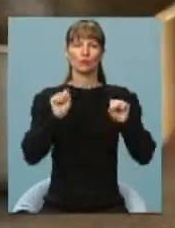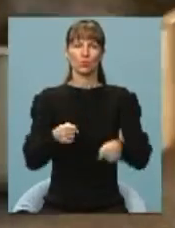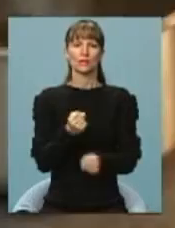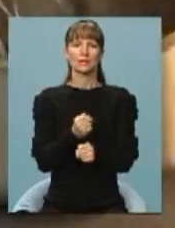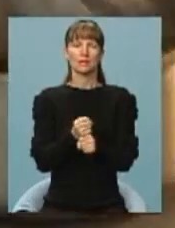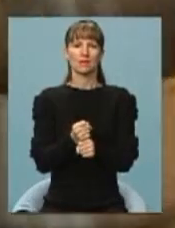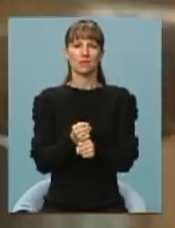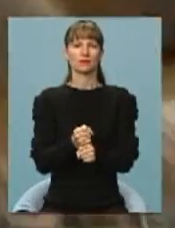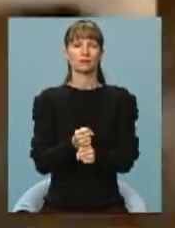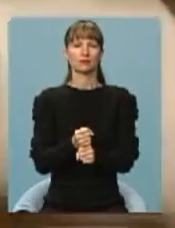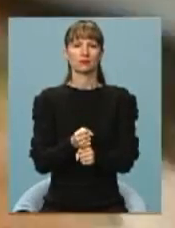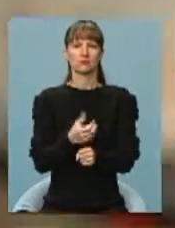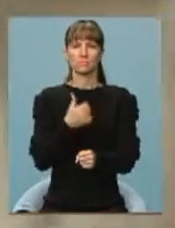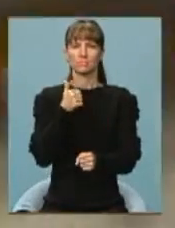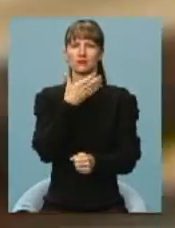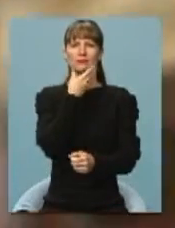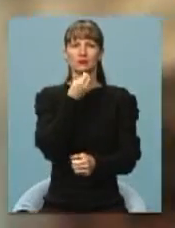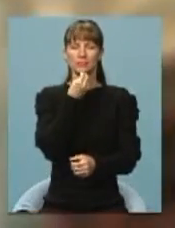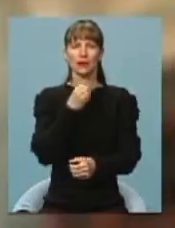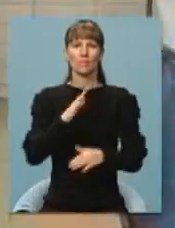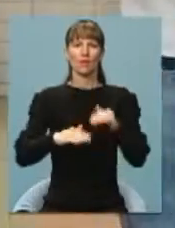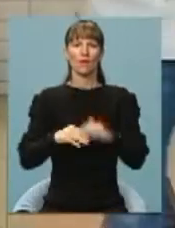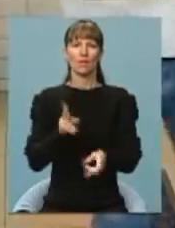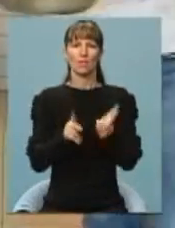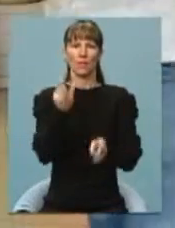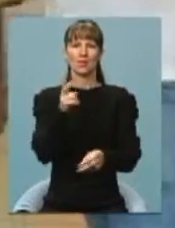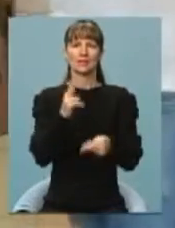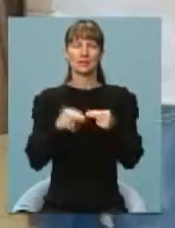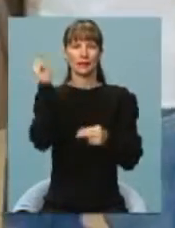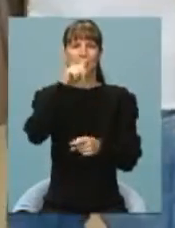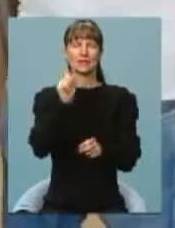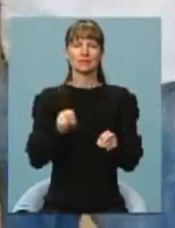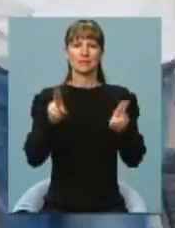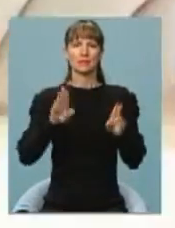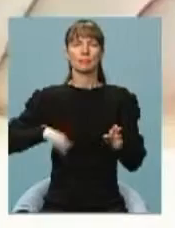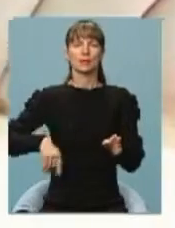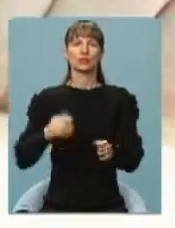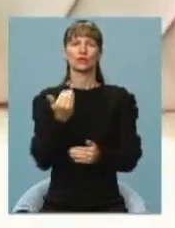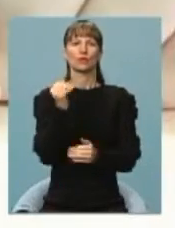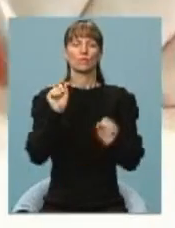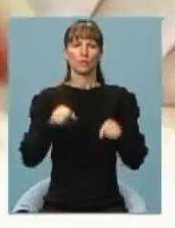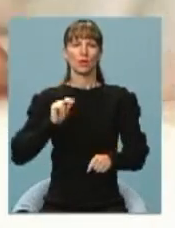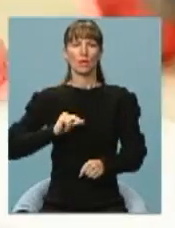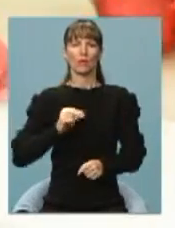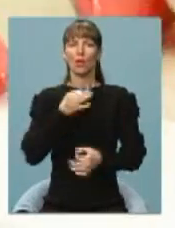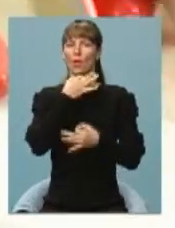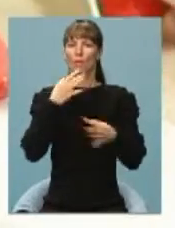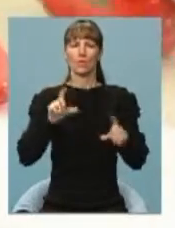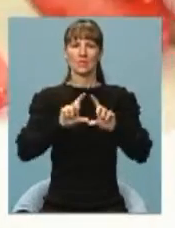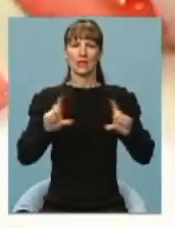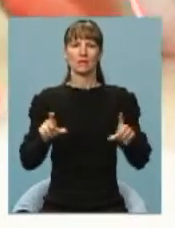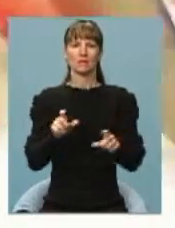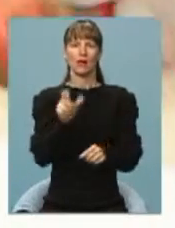створити шедевр. Професійні повари зазвичай закінчують навчання за спеціальністю, після чого можуть працювати у будь-яких